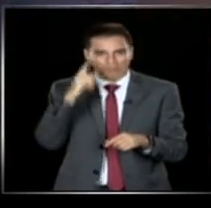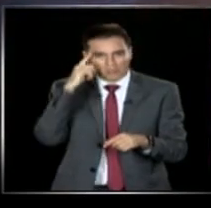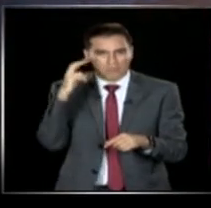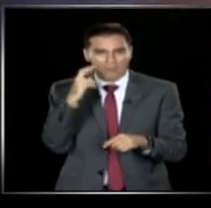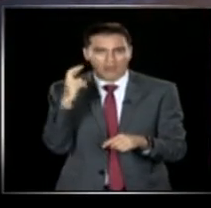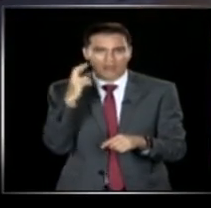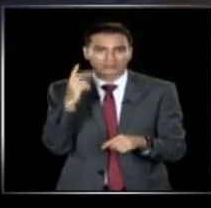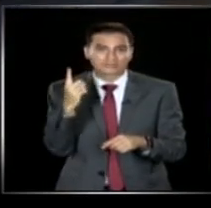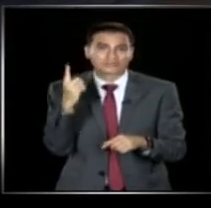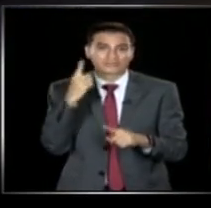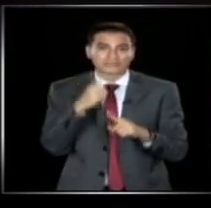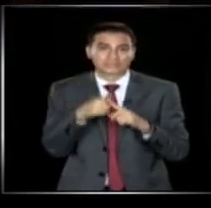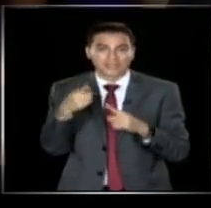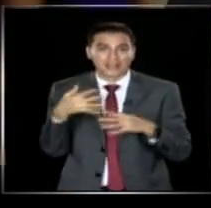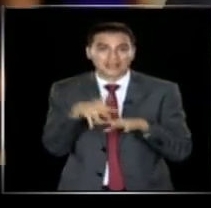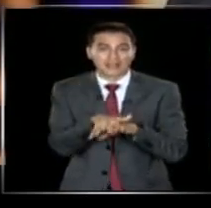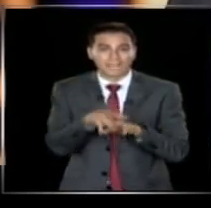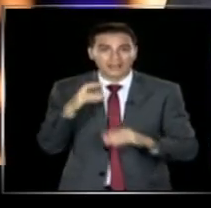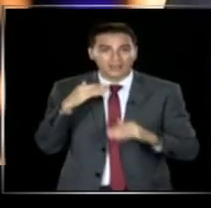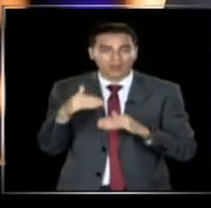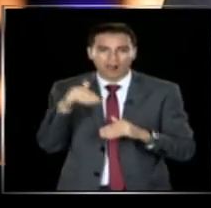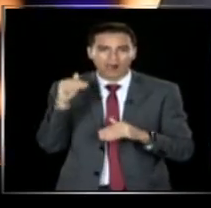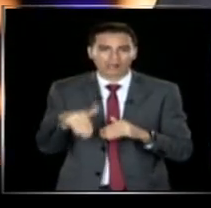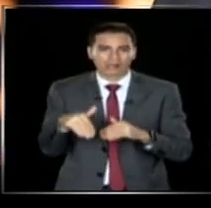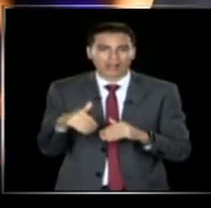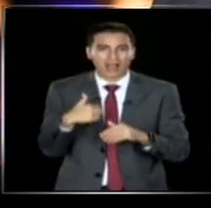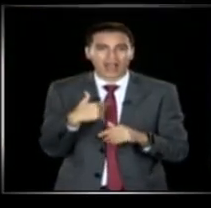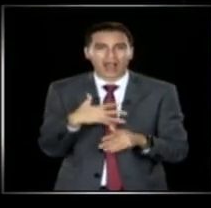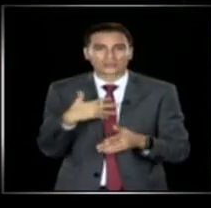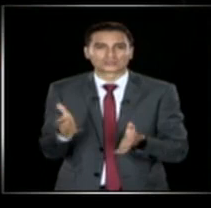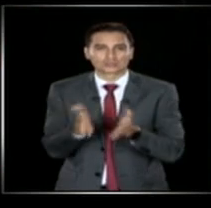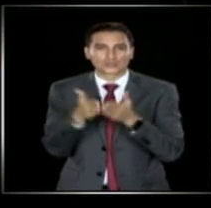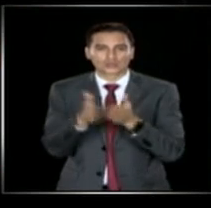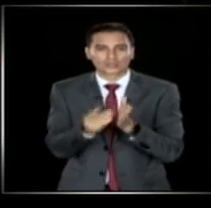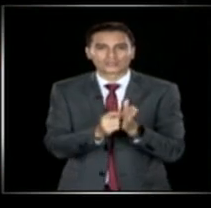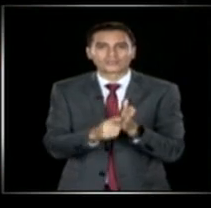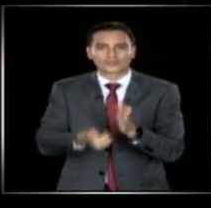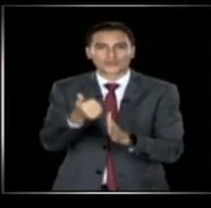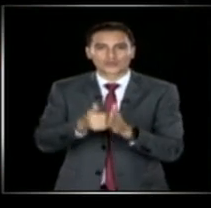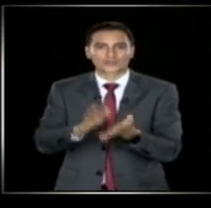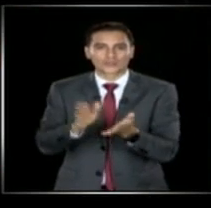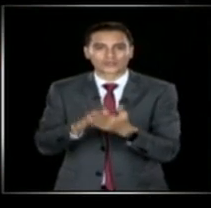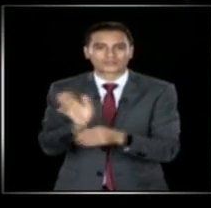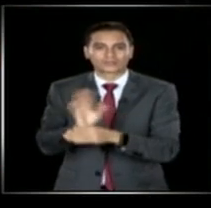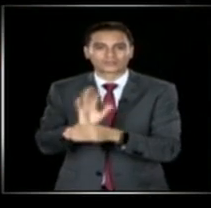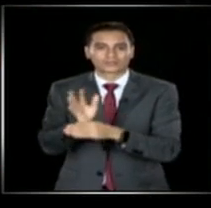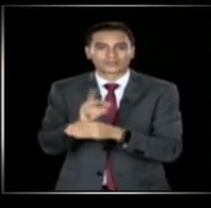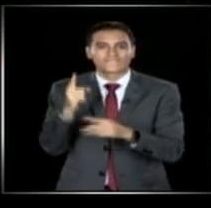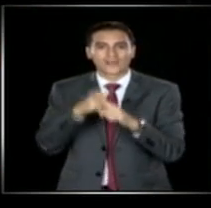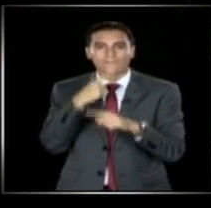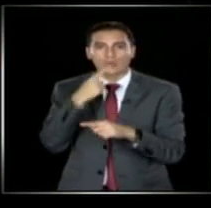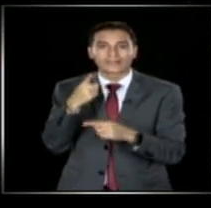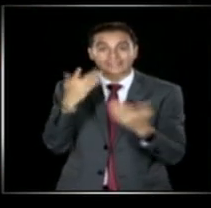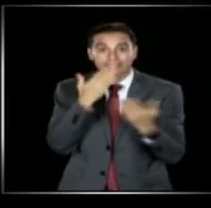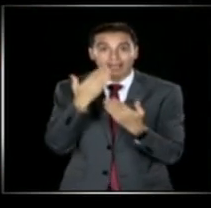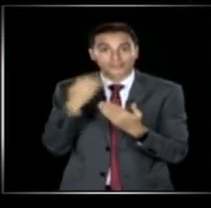اتعمل نظام الدمج كان هو في الابتدائيه بنذاكر عادي اللي هو عاوزينه ينجح وخلاص. كنت غالبا بستخدم معاه بالعكس، يعني اقول له مذاكرتك مش